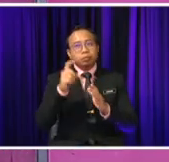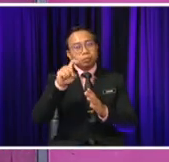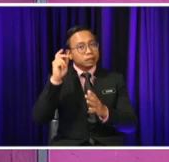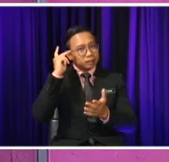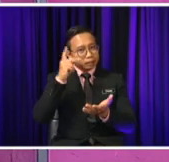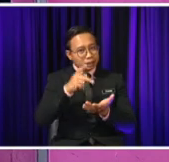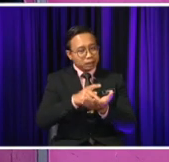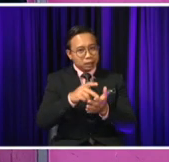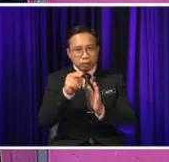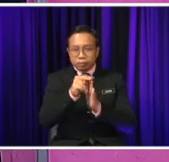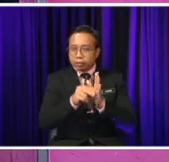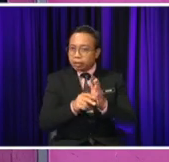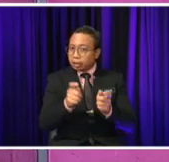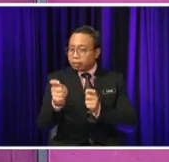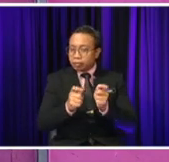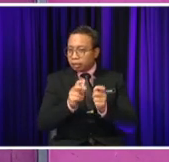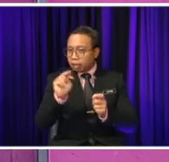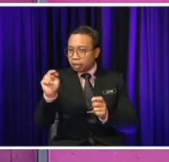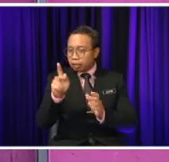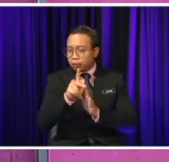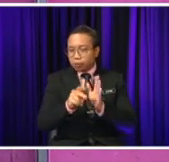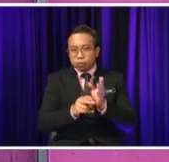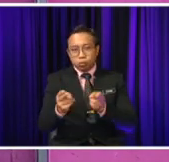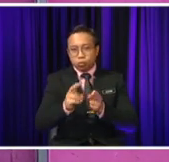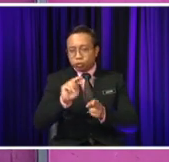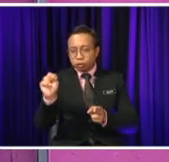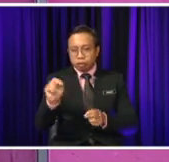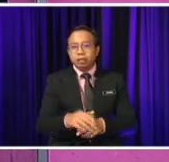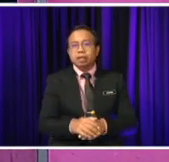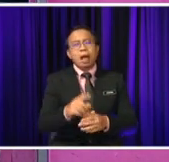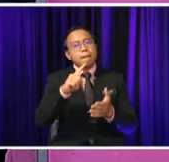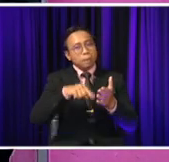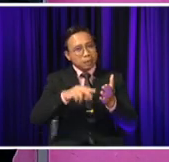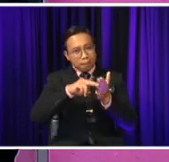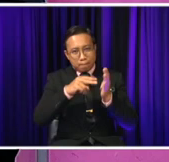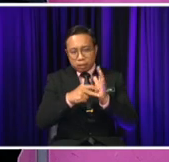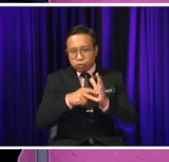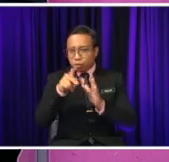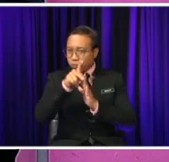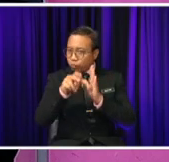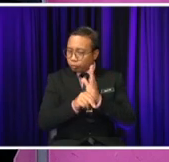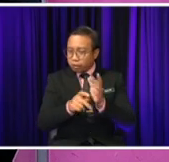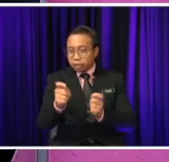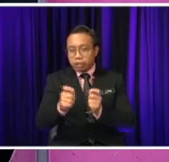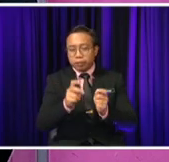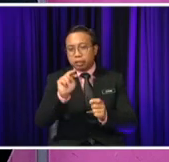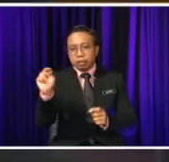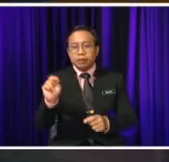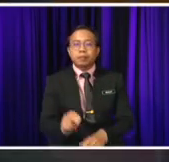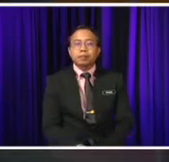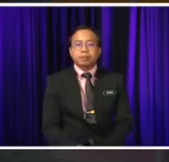takbiran dan pengurusan Islam Apa yang dimaksud dengan pentabiran ya agak-agak kan Lumayan lumayan tuh takbiran ini hapus sebenarnya